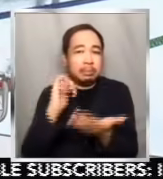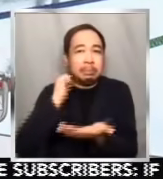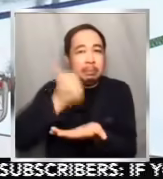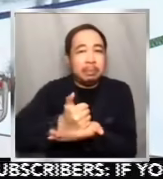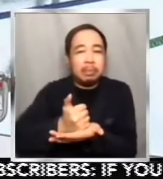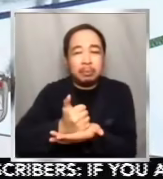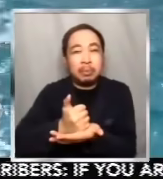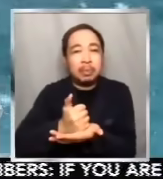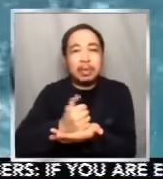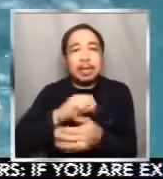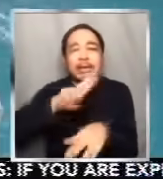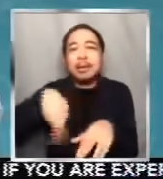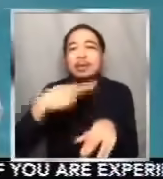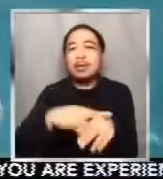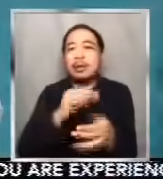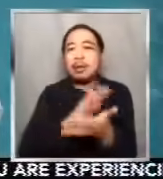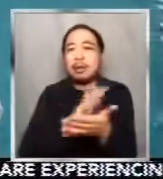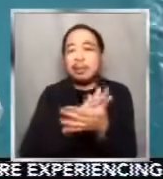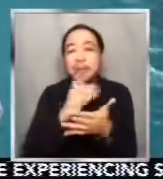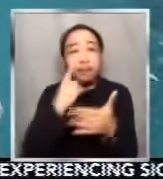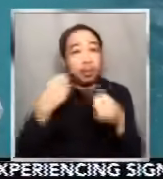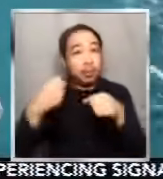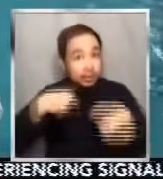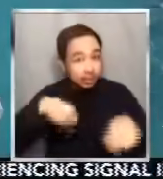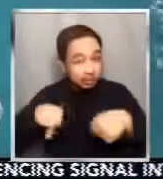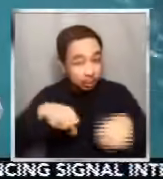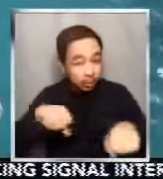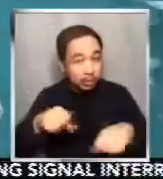of Sports? And